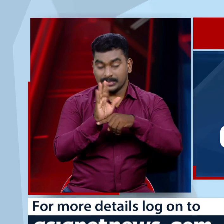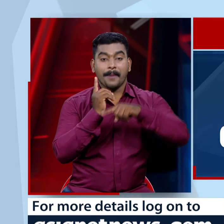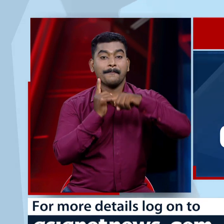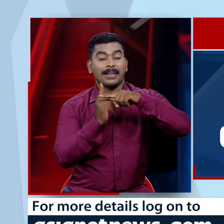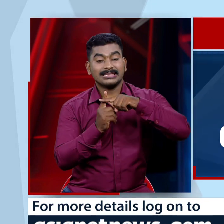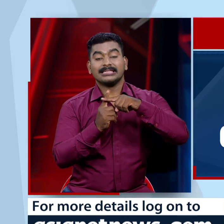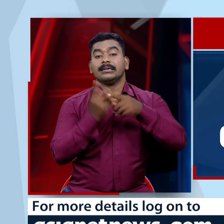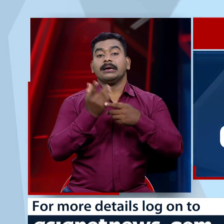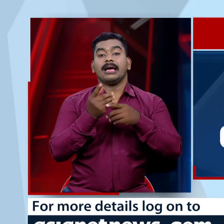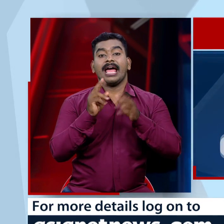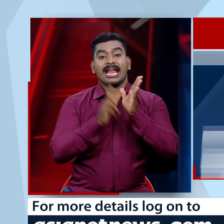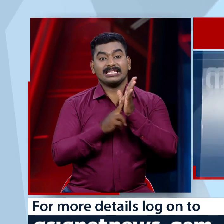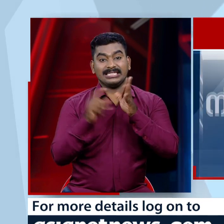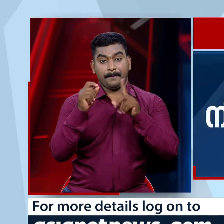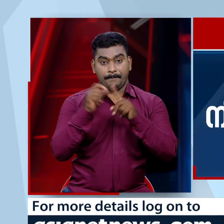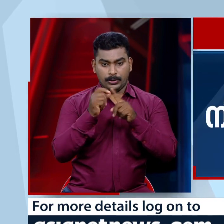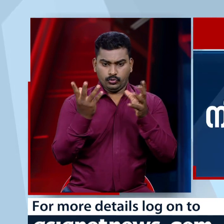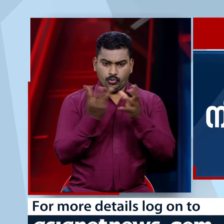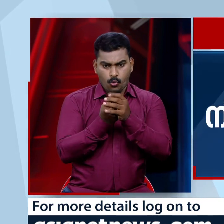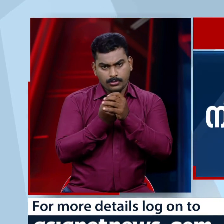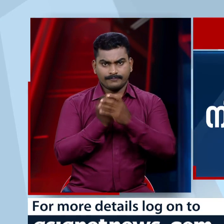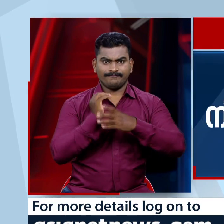സാഹചര്യം?